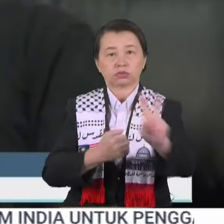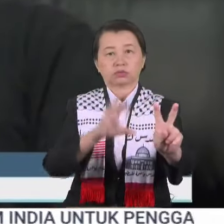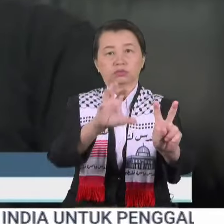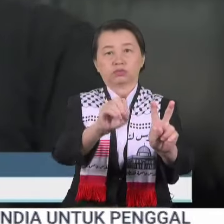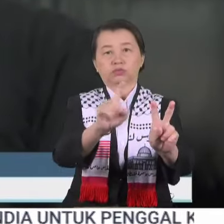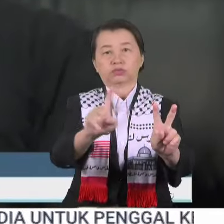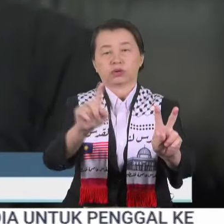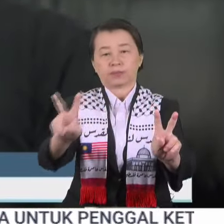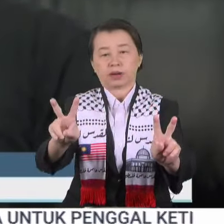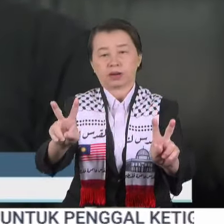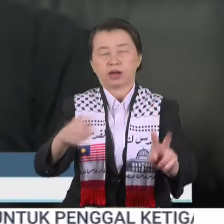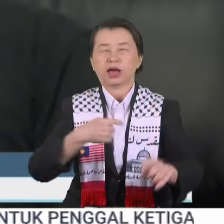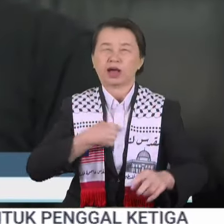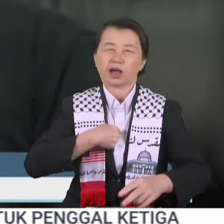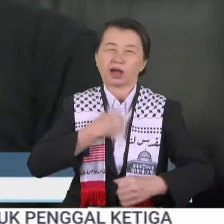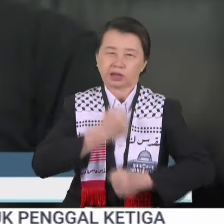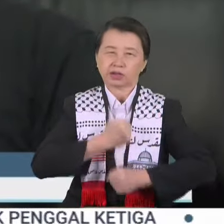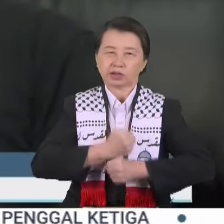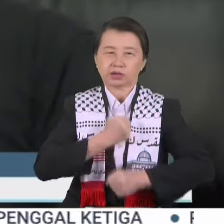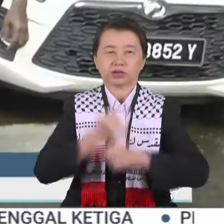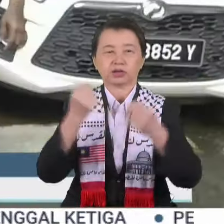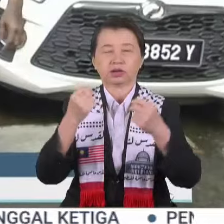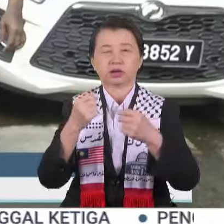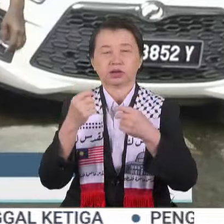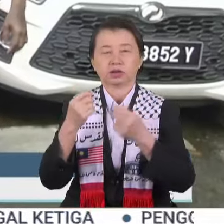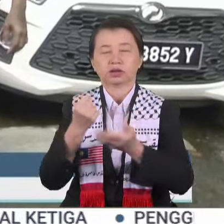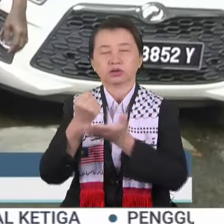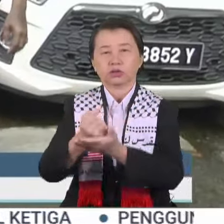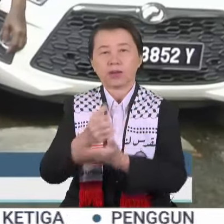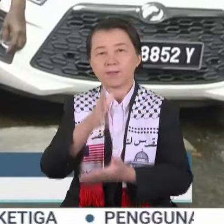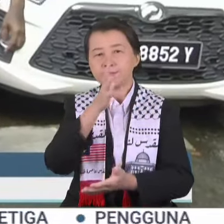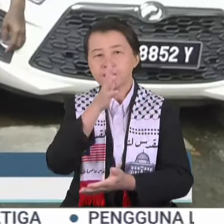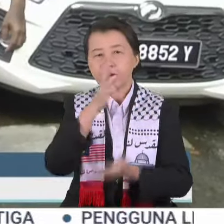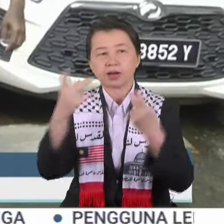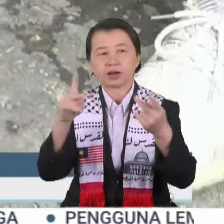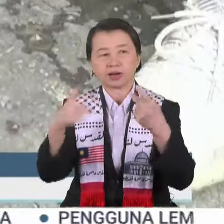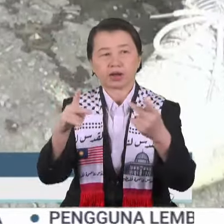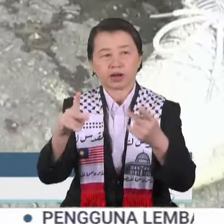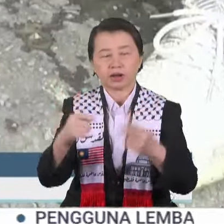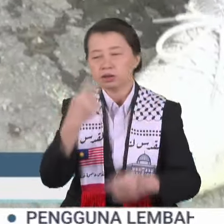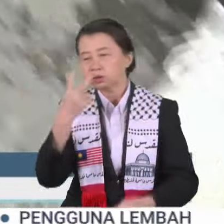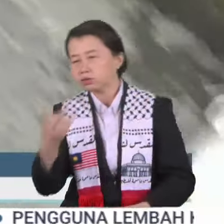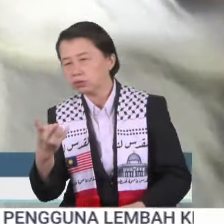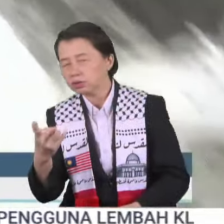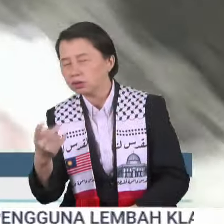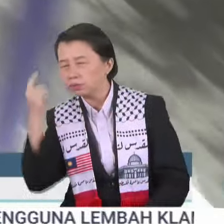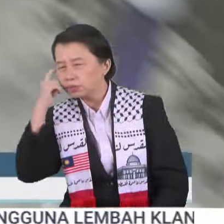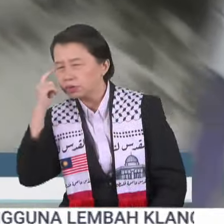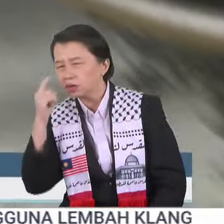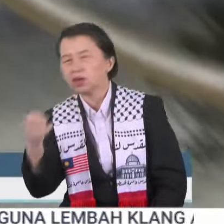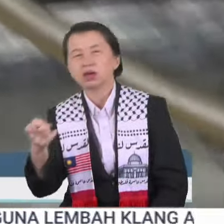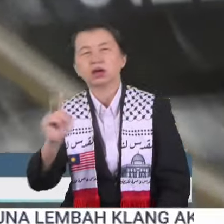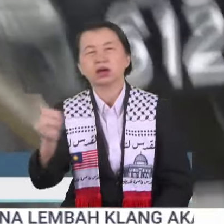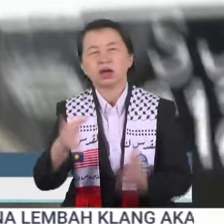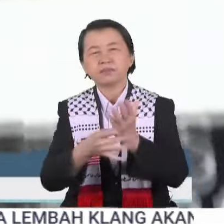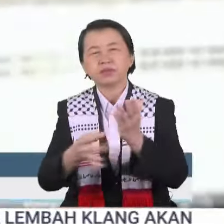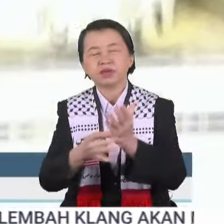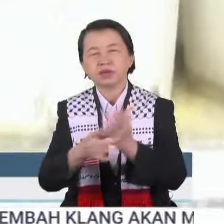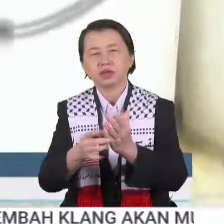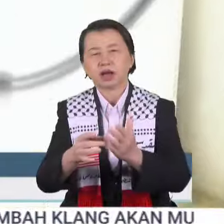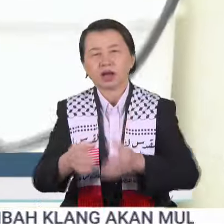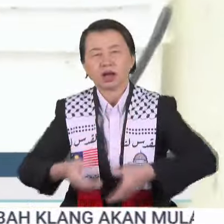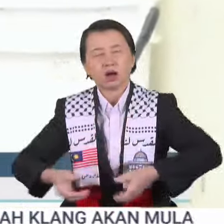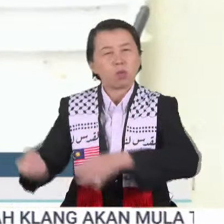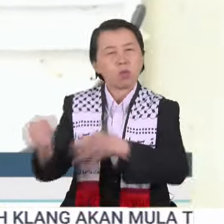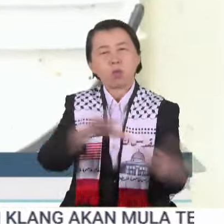kerja, tolong di kedai mamak saya lah. Lepas tu saya pun fikir, kedai-kedai sebelah tu, mana dia orang buang itu minyak kan? Mungkin dia buang ke longkang kah